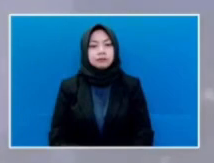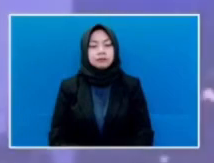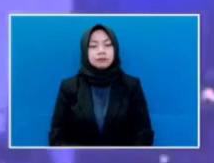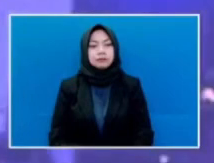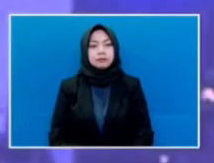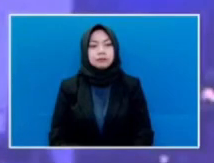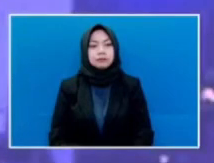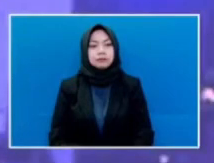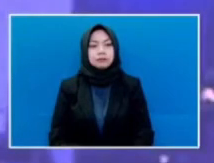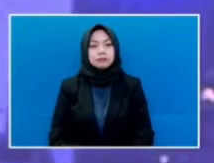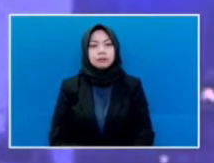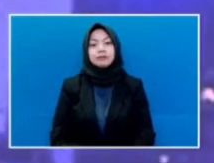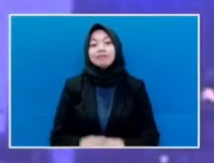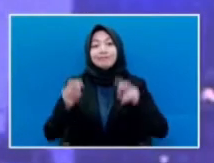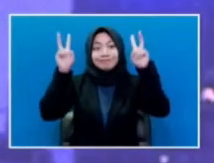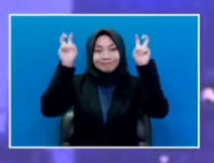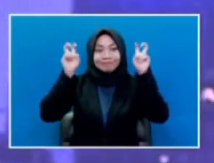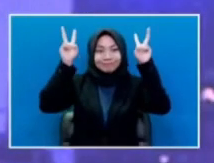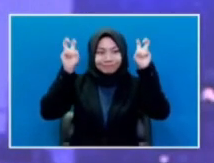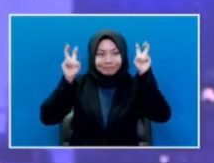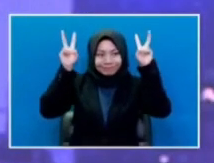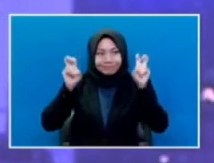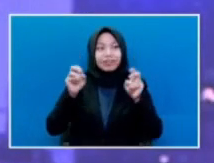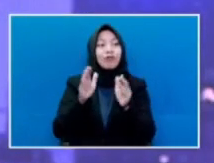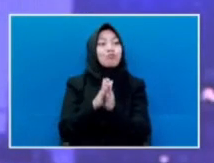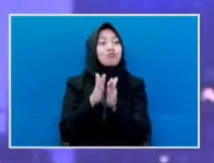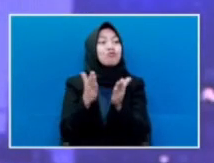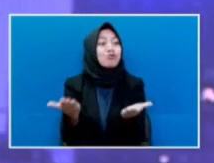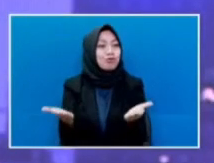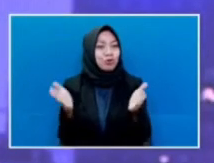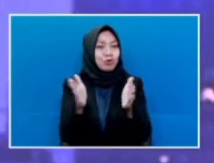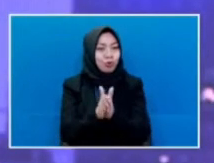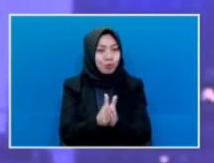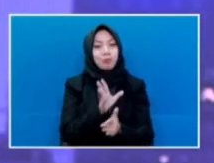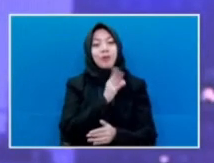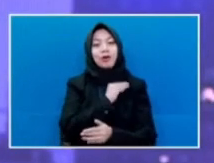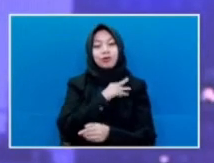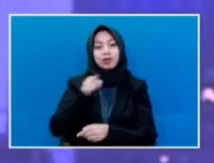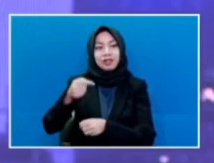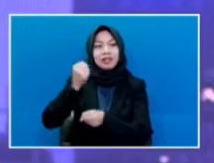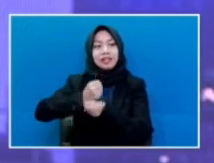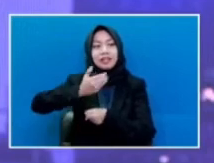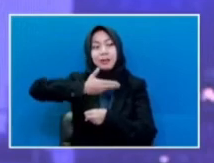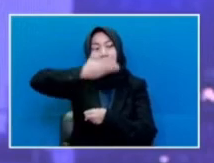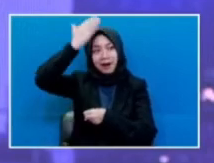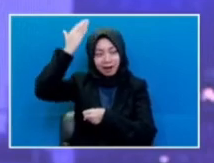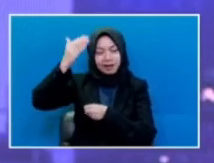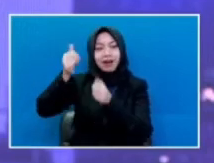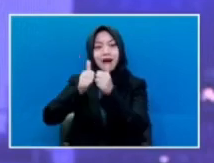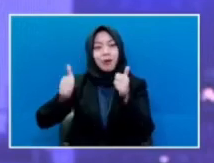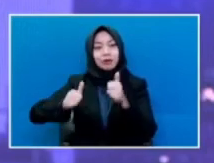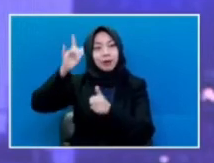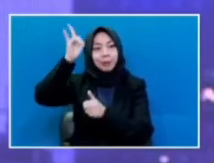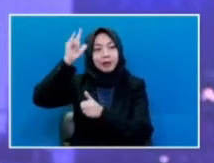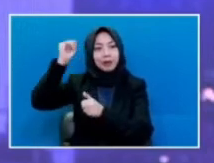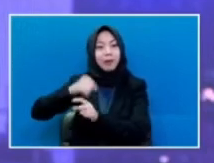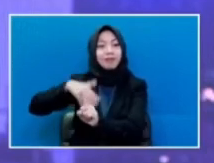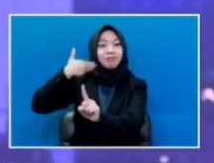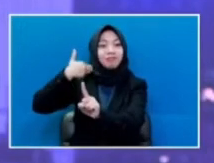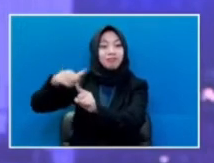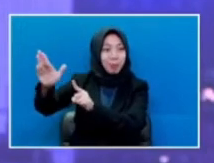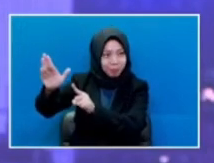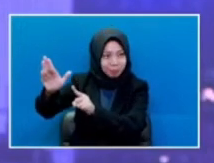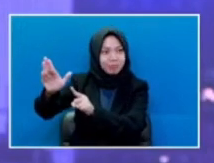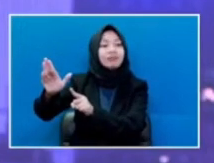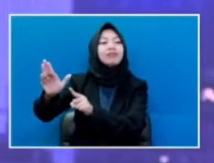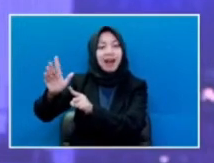TV saudara Tutup buku jadi episode baru drama keanggotaan Gibran rakaabmieraka di PDI Perjuangan tidak hanya Gibran